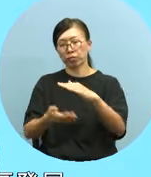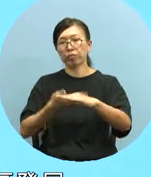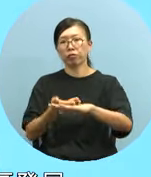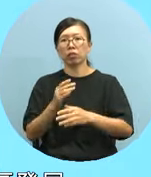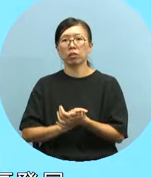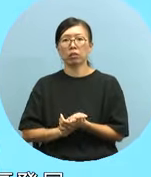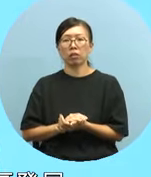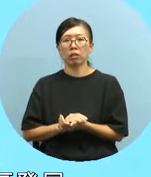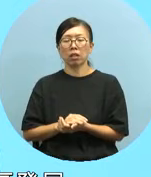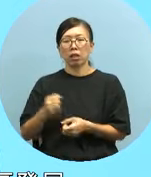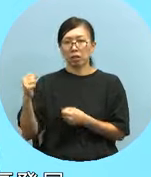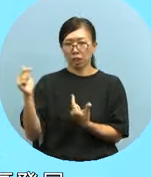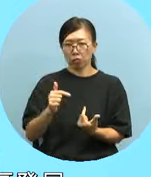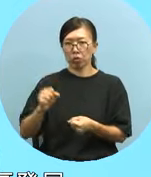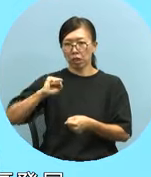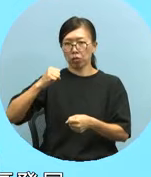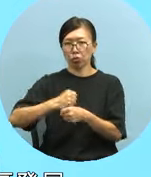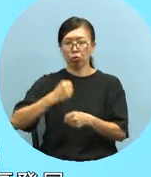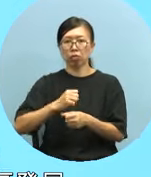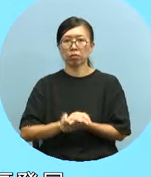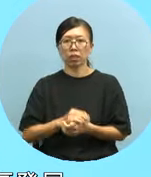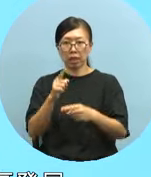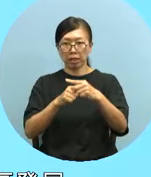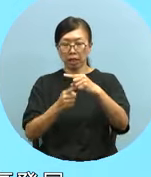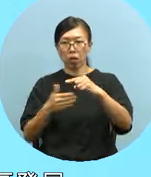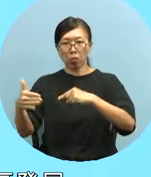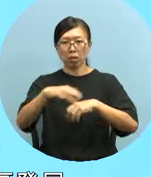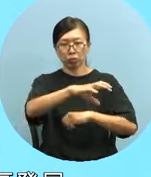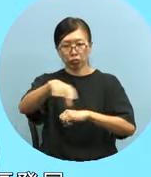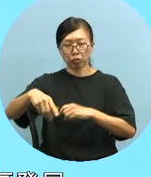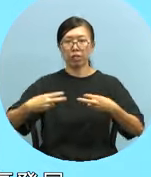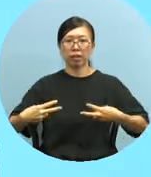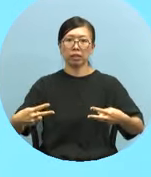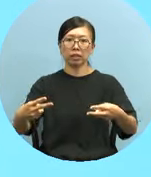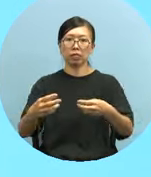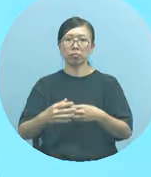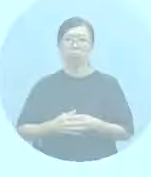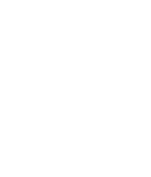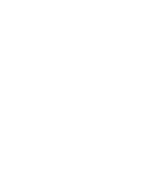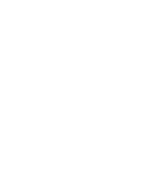面咧，我會繼續咧加強協調同埋推廣我哋大灣區嗰個發展。